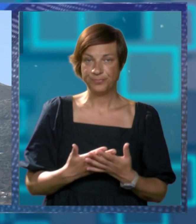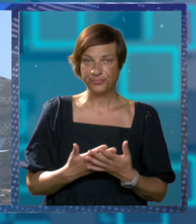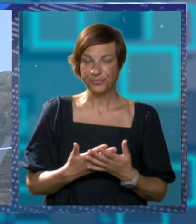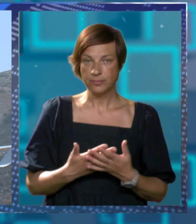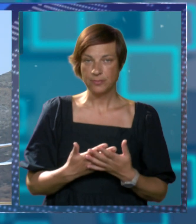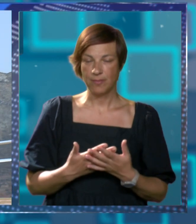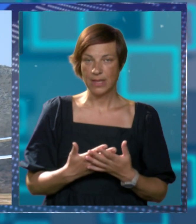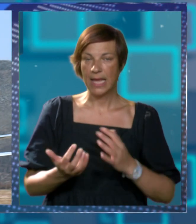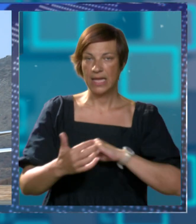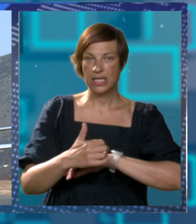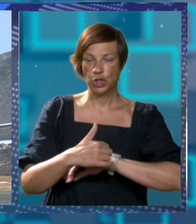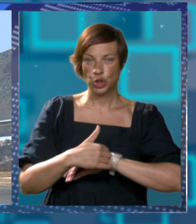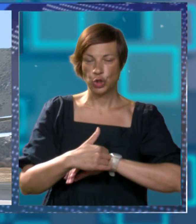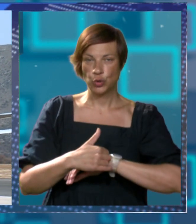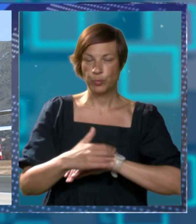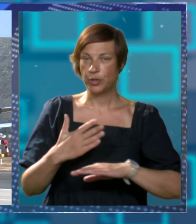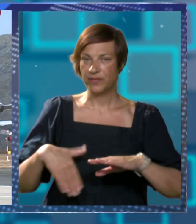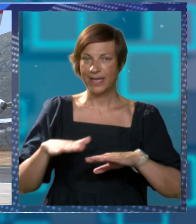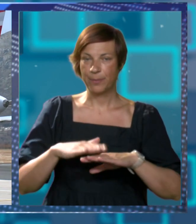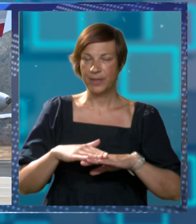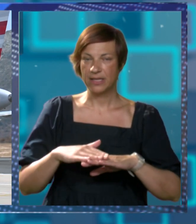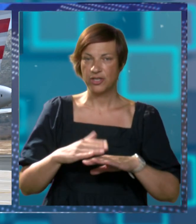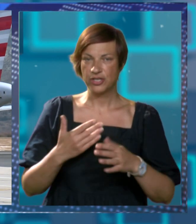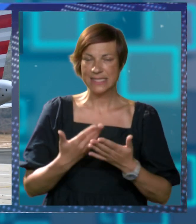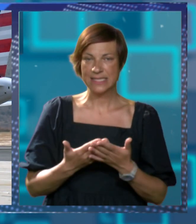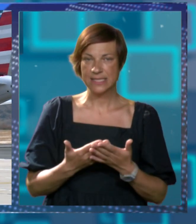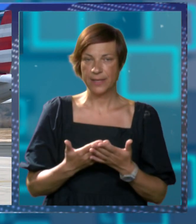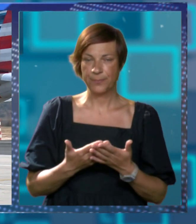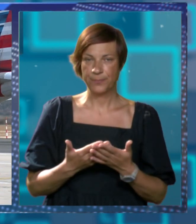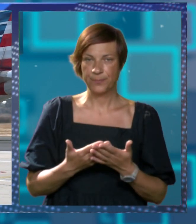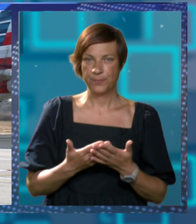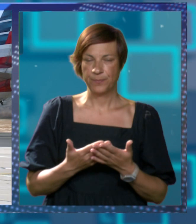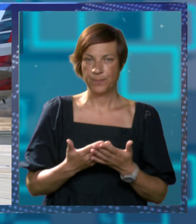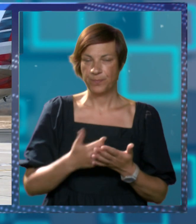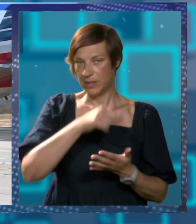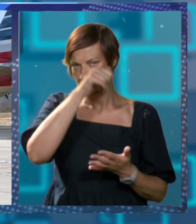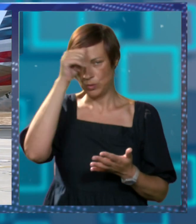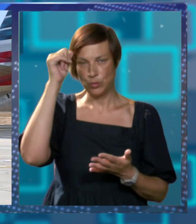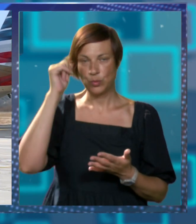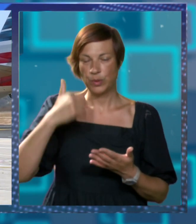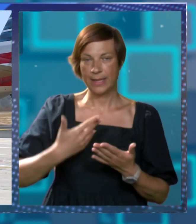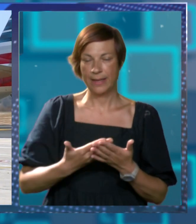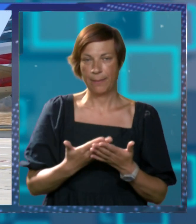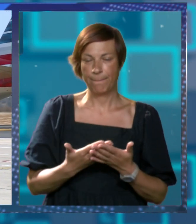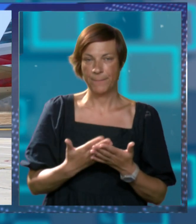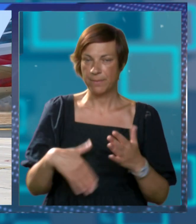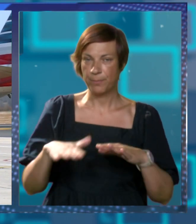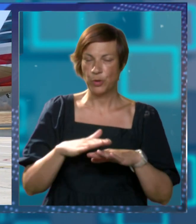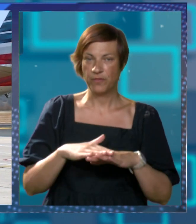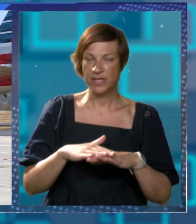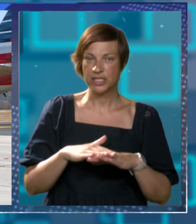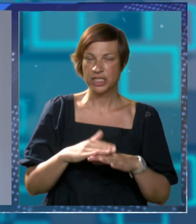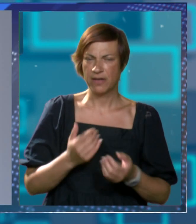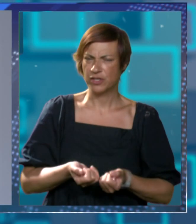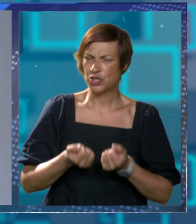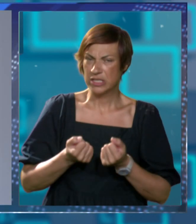Državama. Dubrovniku pridonosi najviše kao u ime, zapravo stvarajući i povećavajući